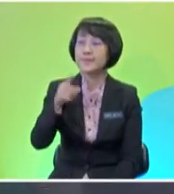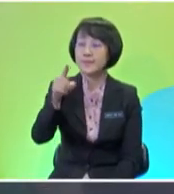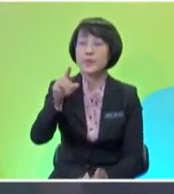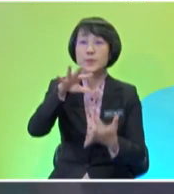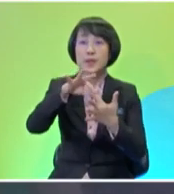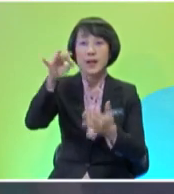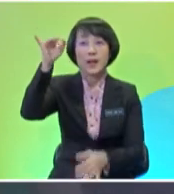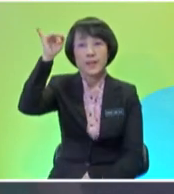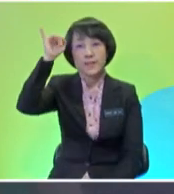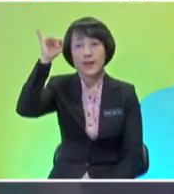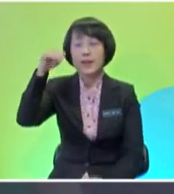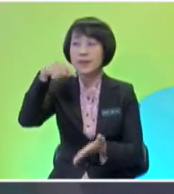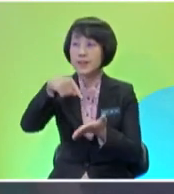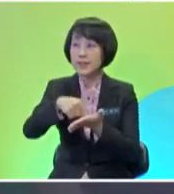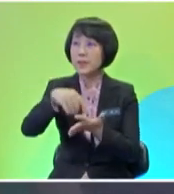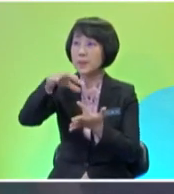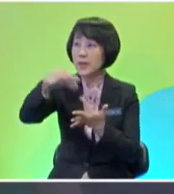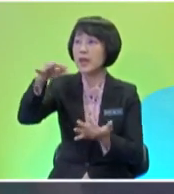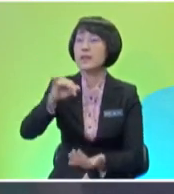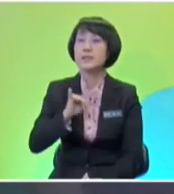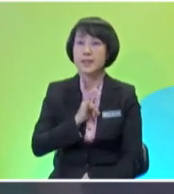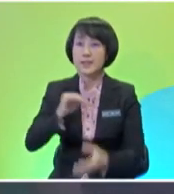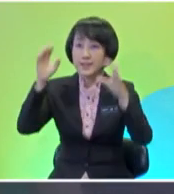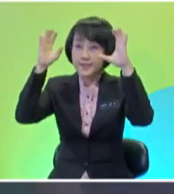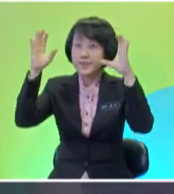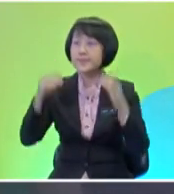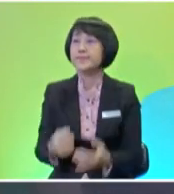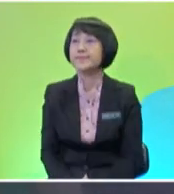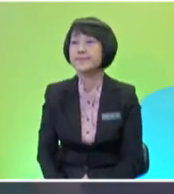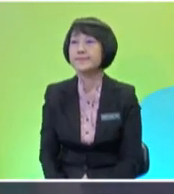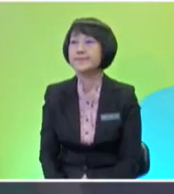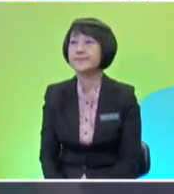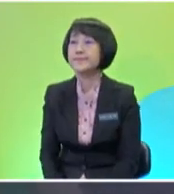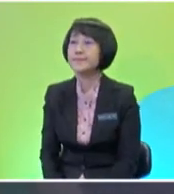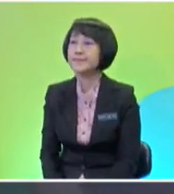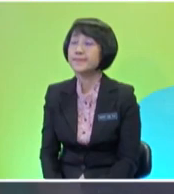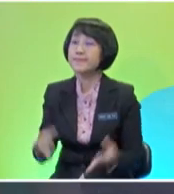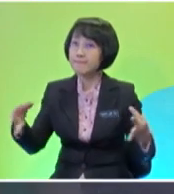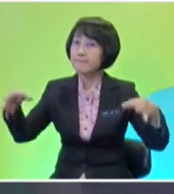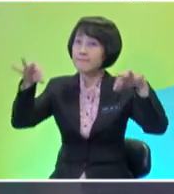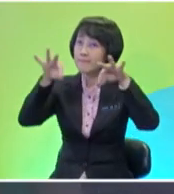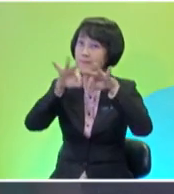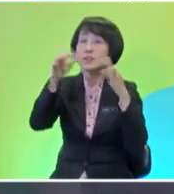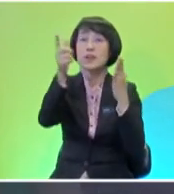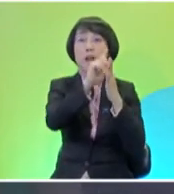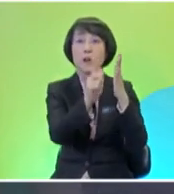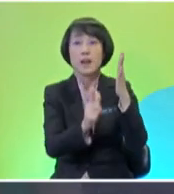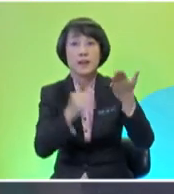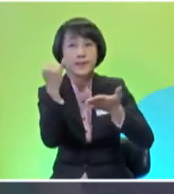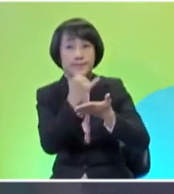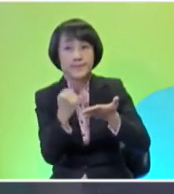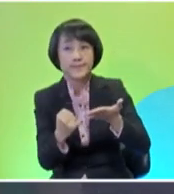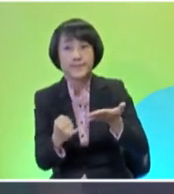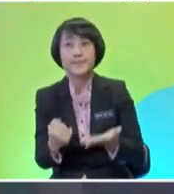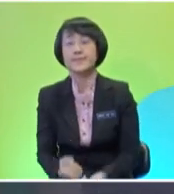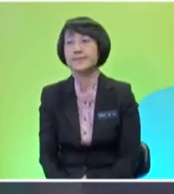cikgu. Baik. Jadi selesai bab lakaran. Kita pun dah faham betapa pentingnya lakaran sekarang ini, dan seterusnya